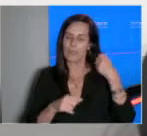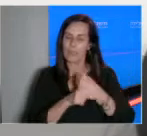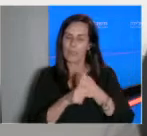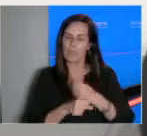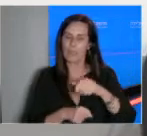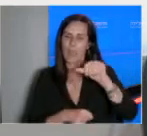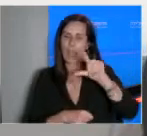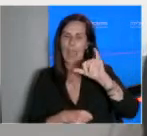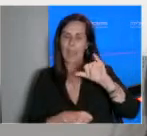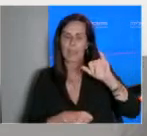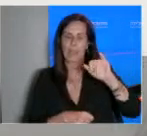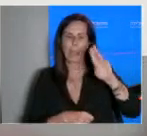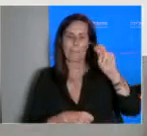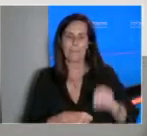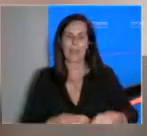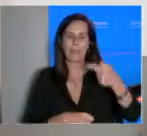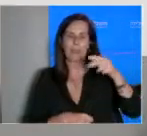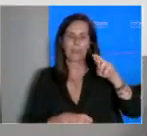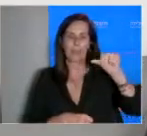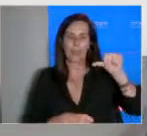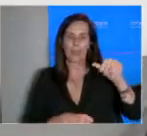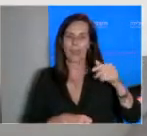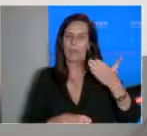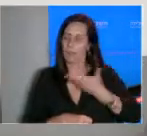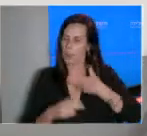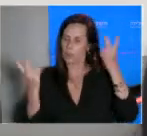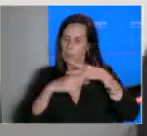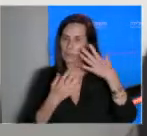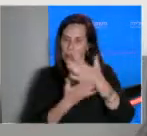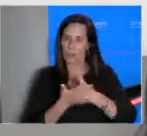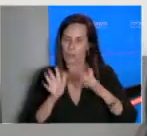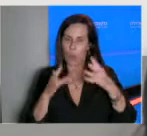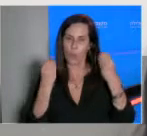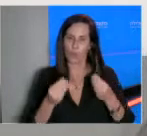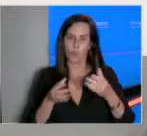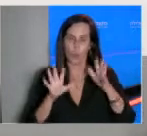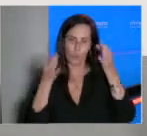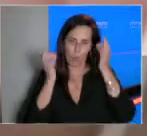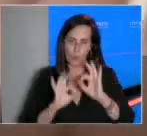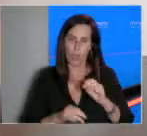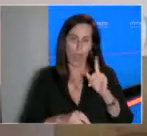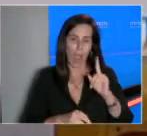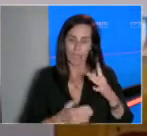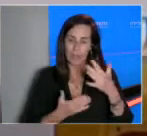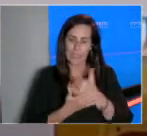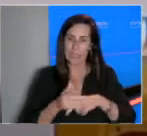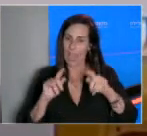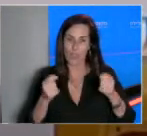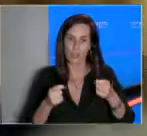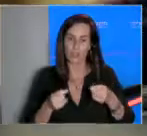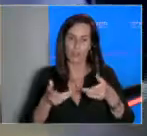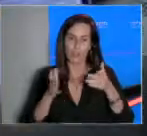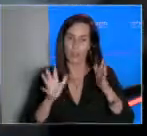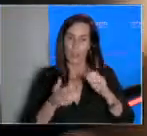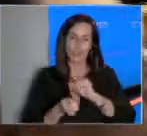אלי בן גרה, שהיה יו"ר האיגוד, והושג הסכם שכר מאוד טוב, מאוד מכובד, אבל הישגי השביתה הזאת